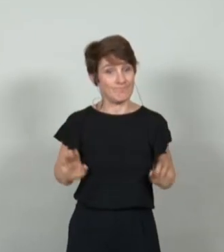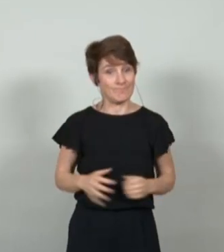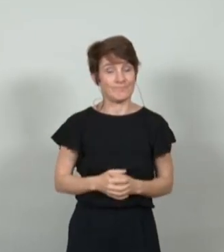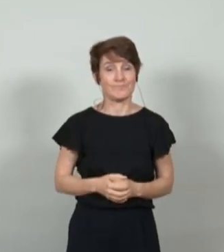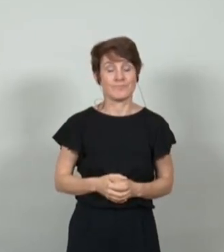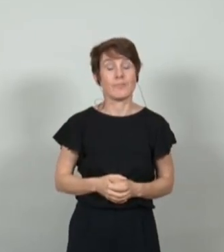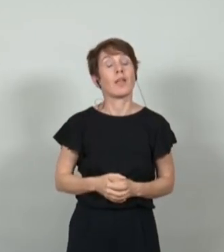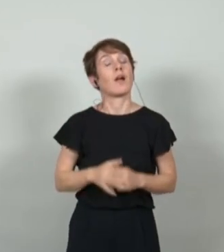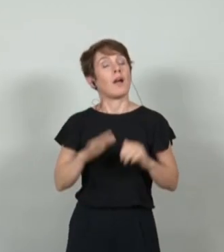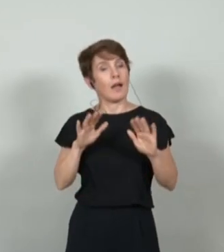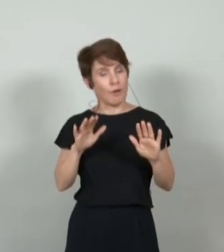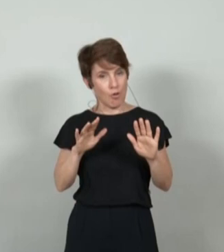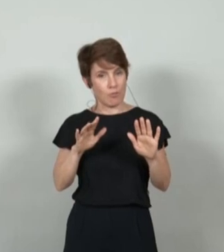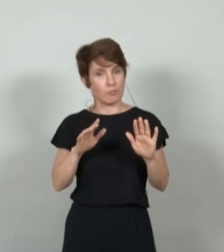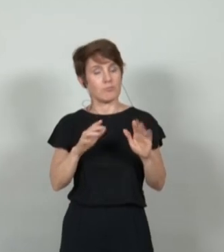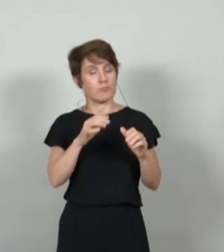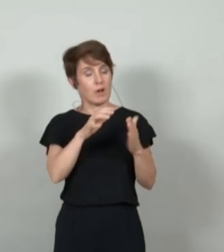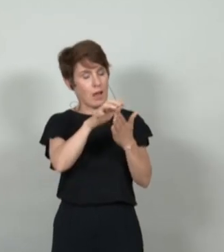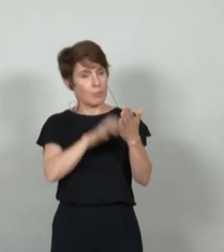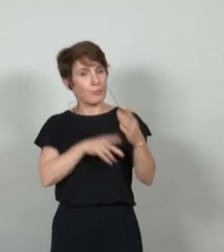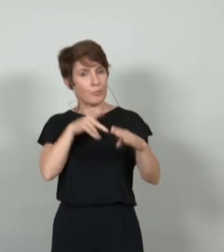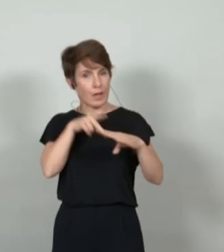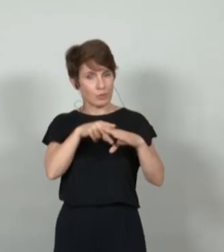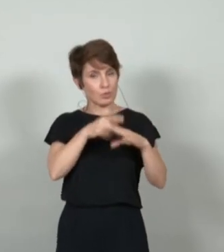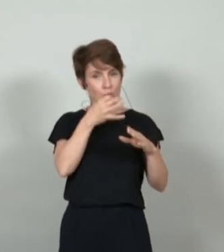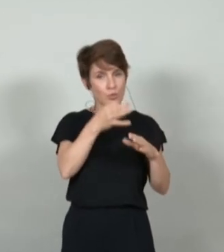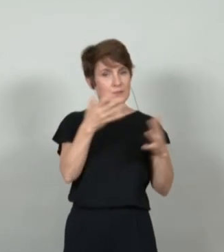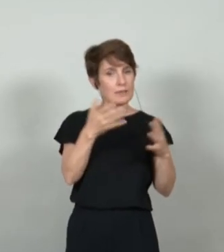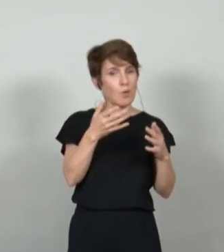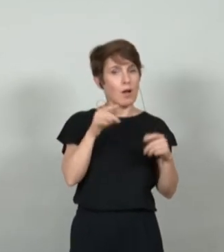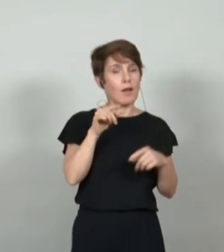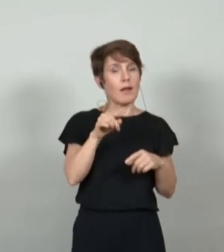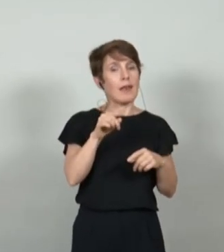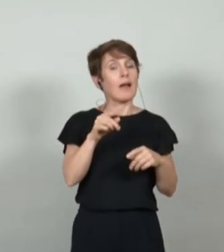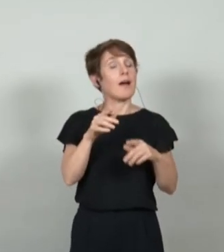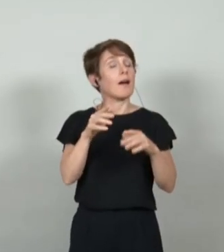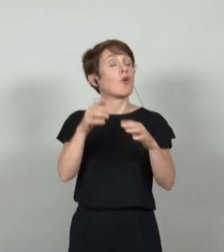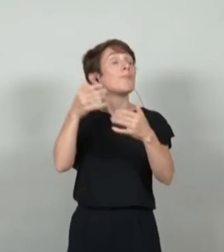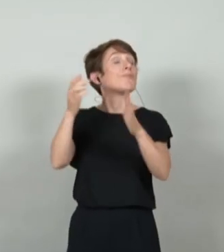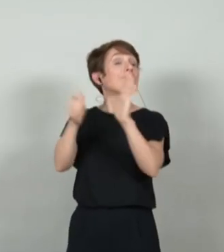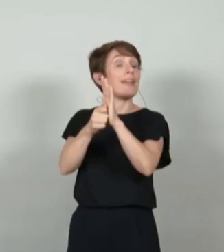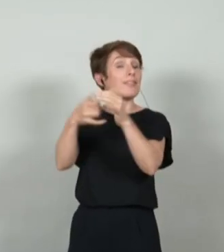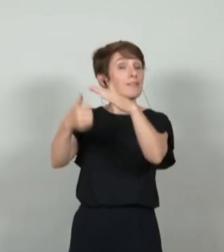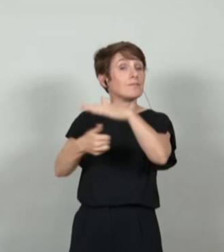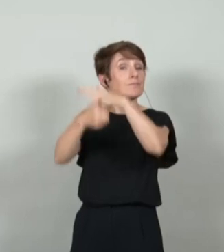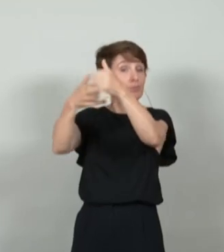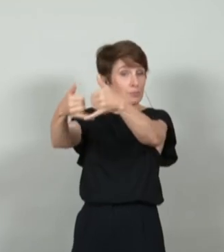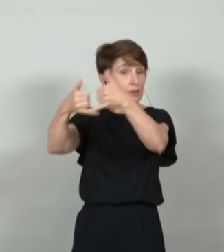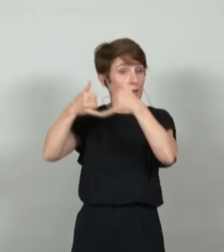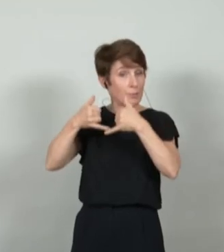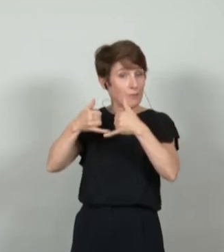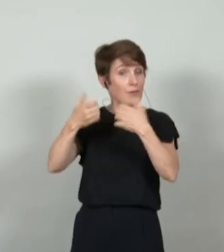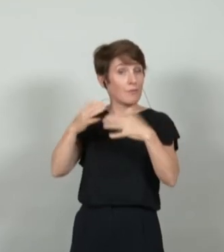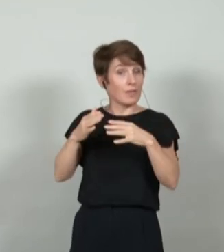d'intention que la notion de réussite ou d'échec appartient à la ville lauréate elle-même et